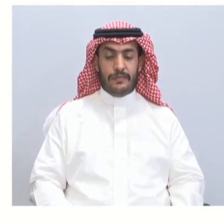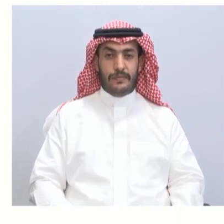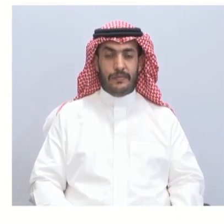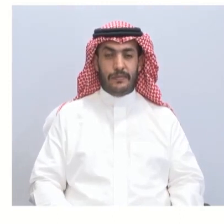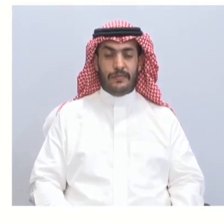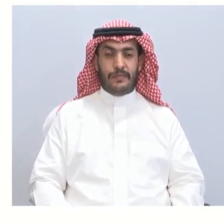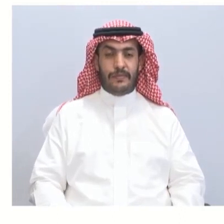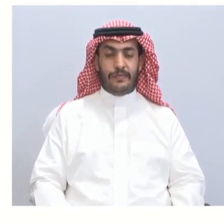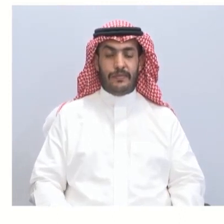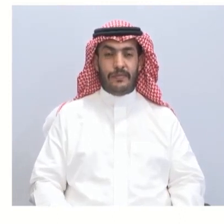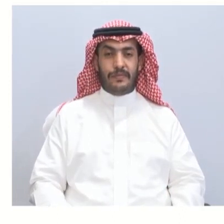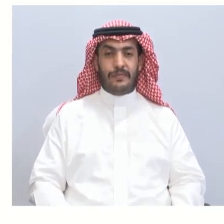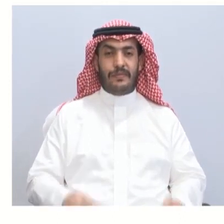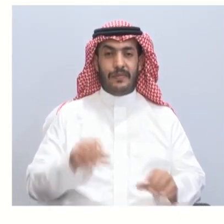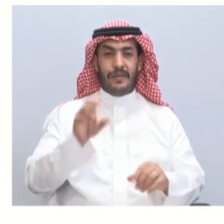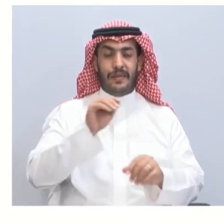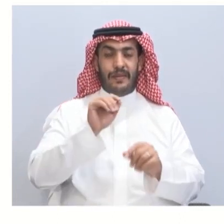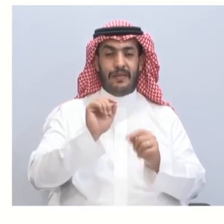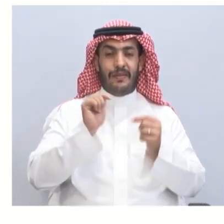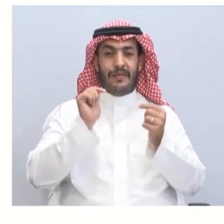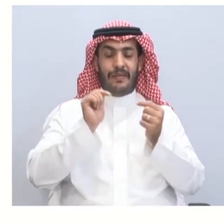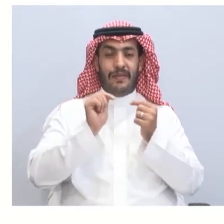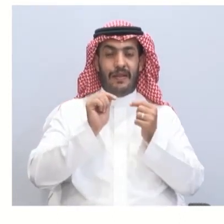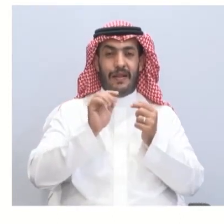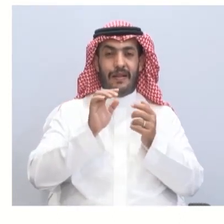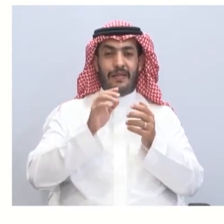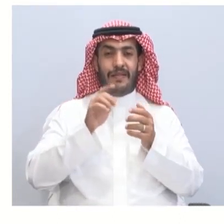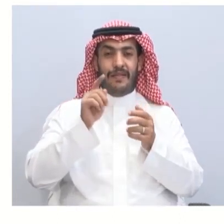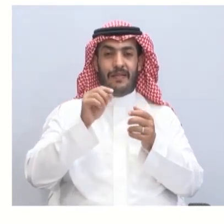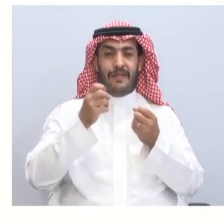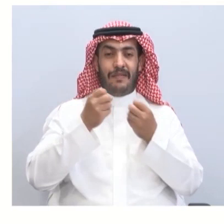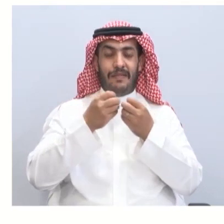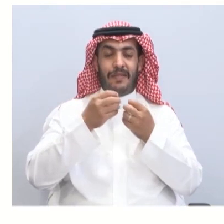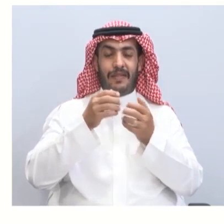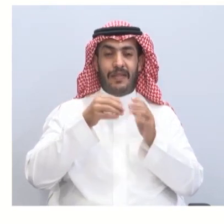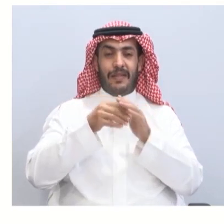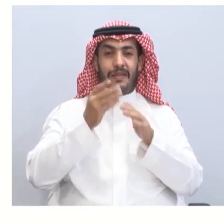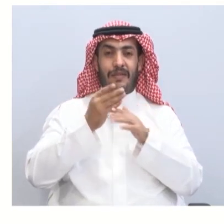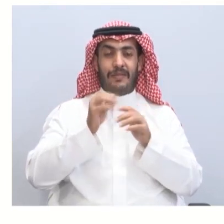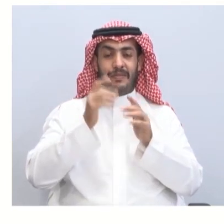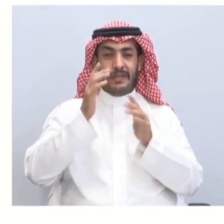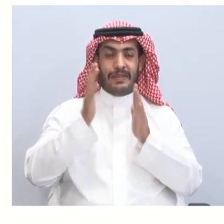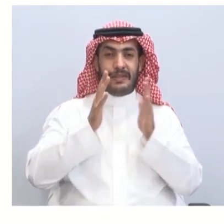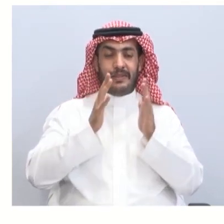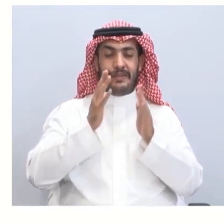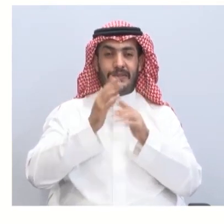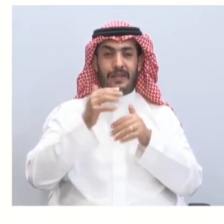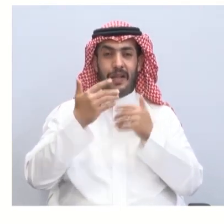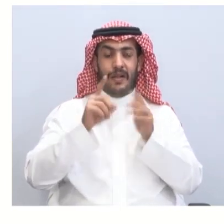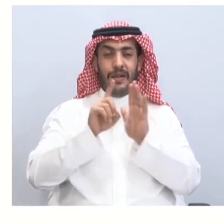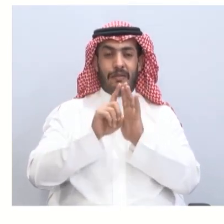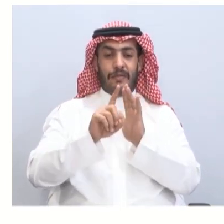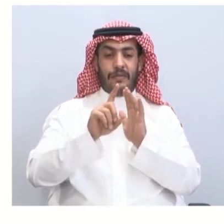ظهرت بعد ض الفتن الداخليه في ذلك الوقت ادت الى الاضطرابات حاول